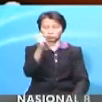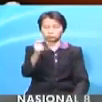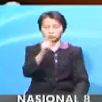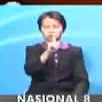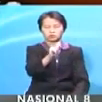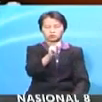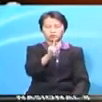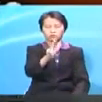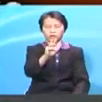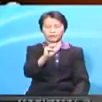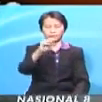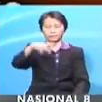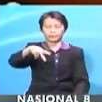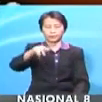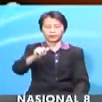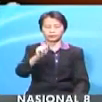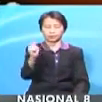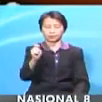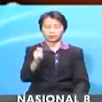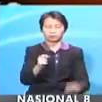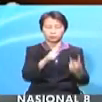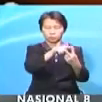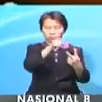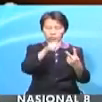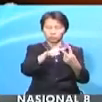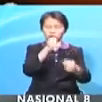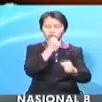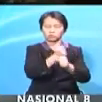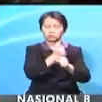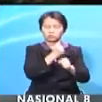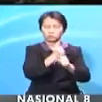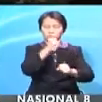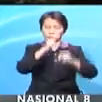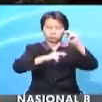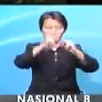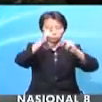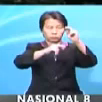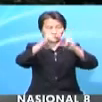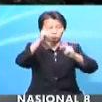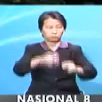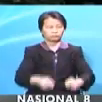Kedua mereka ini adalah bekerja sebagai buruh kasar